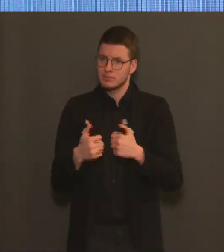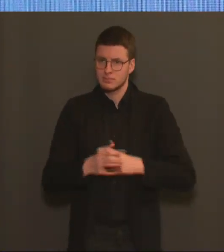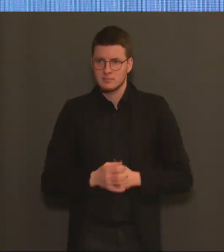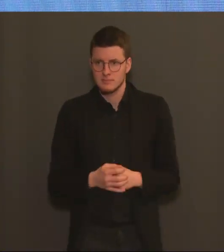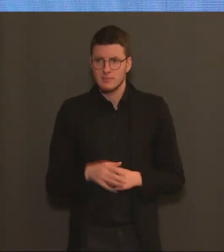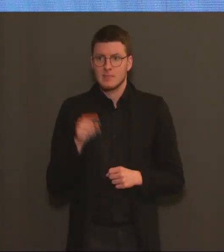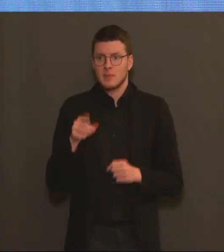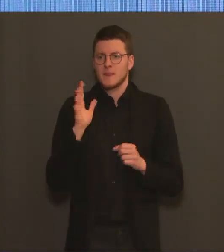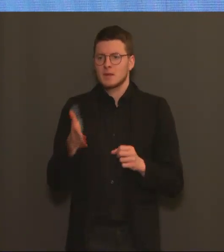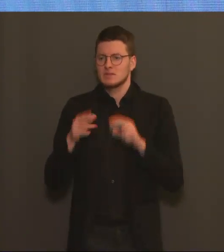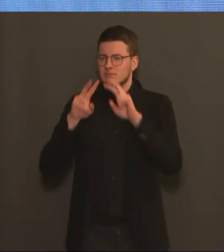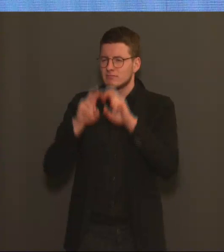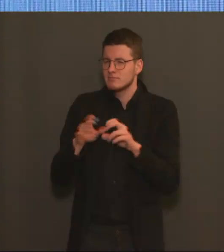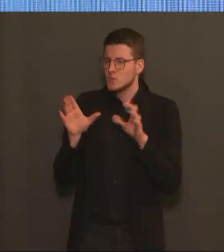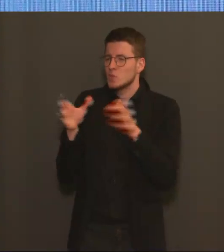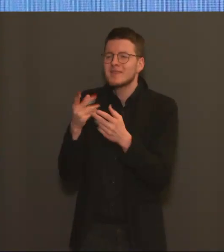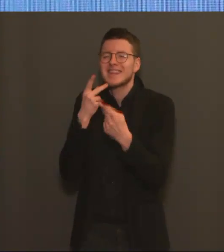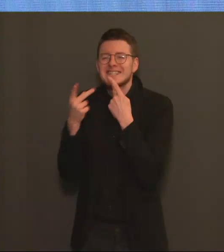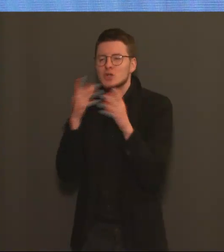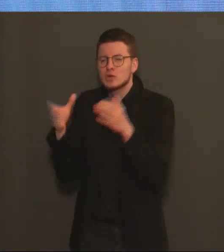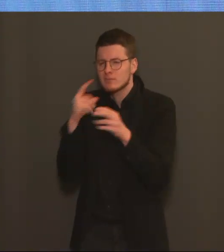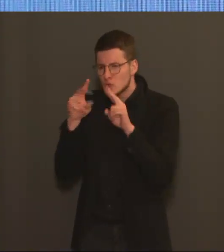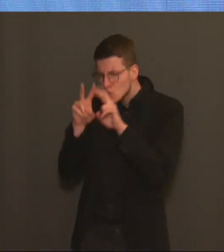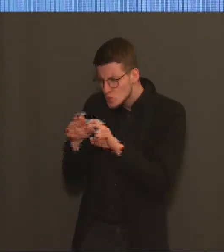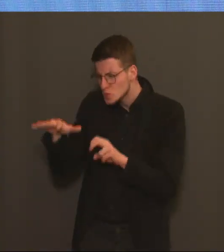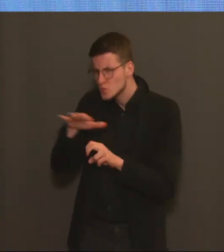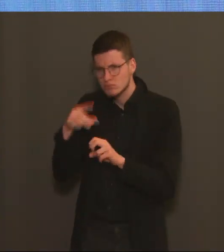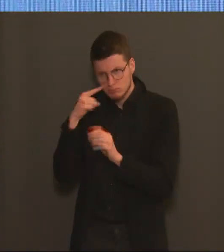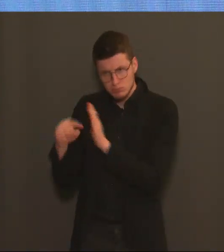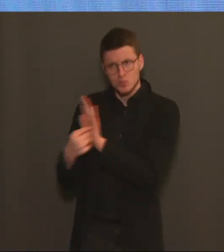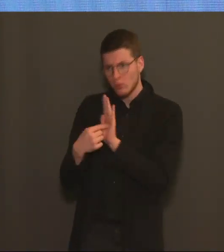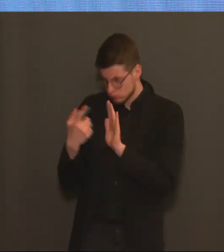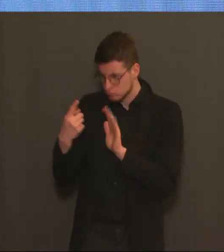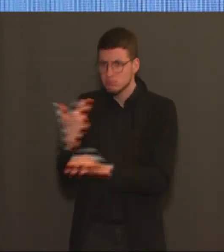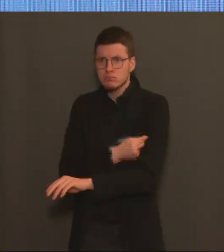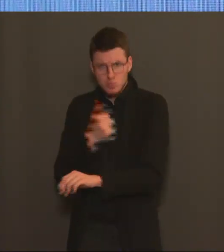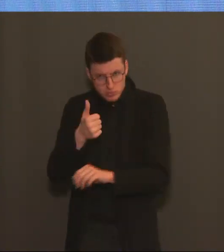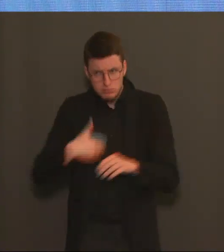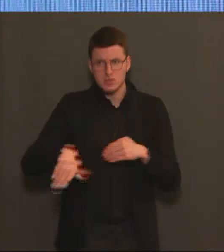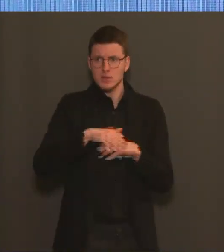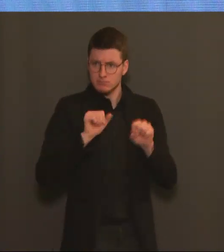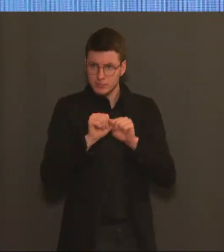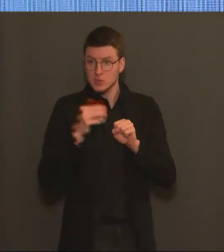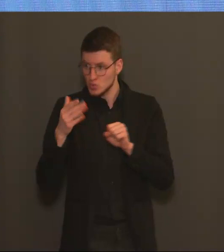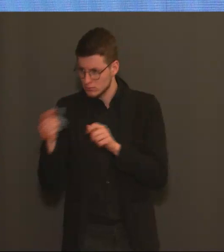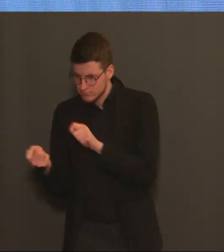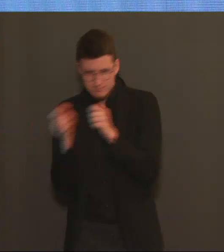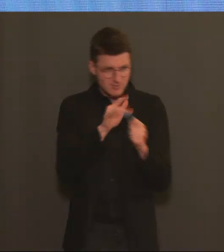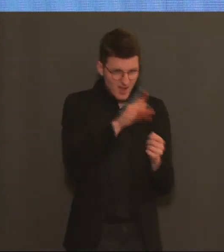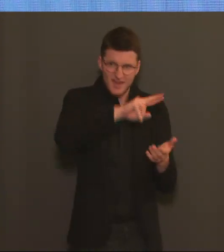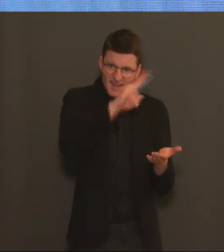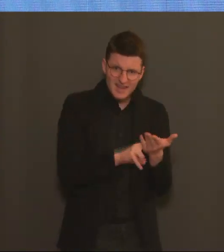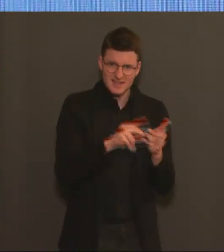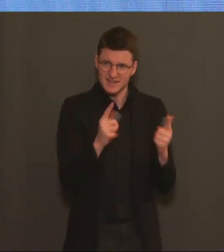aangetoond in klinische studies, maar het is nu ook in real-life omstandigheden bewezen dat